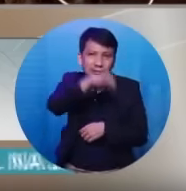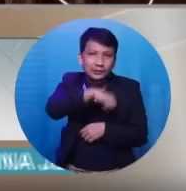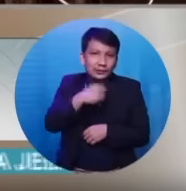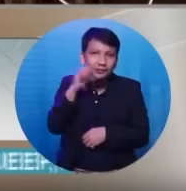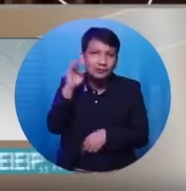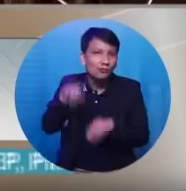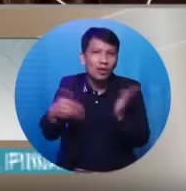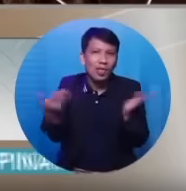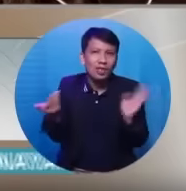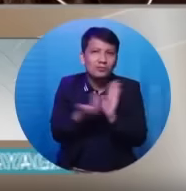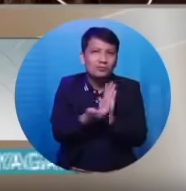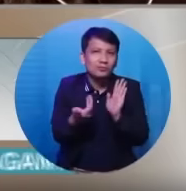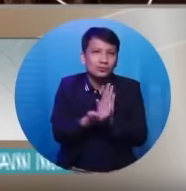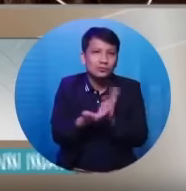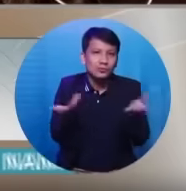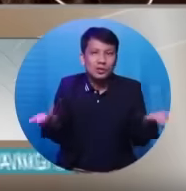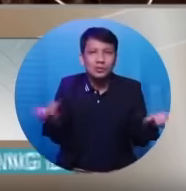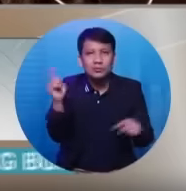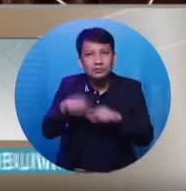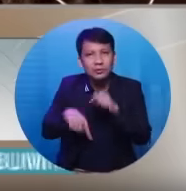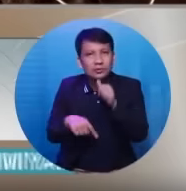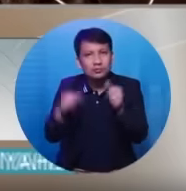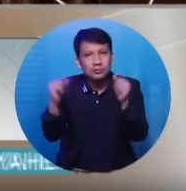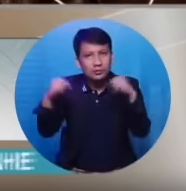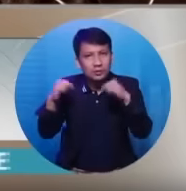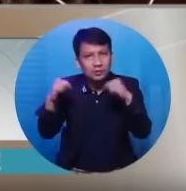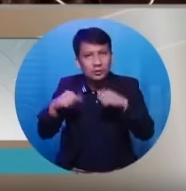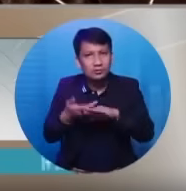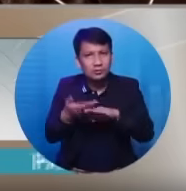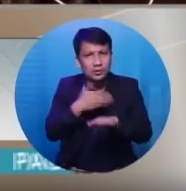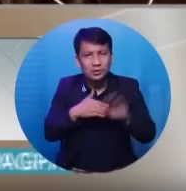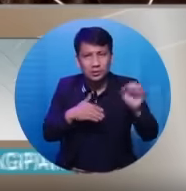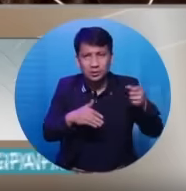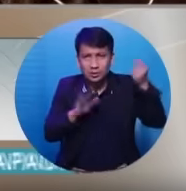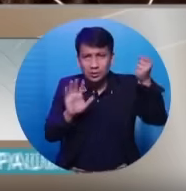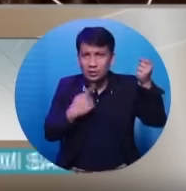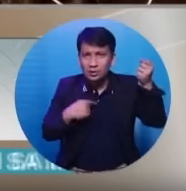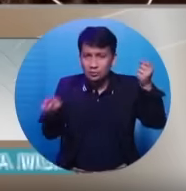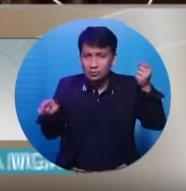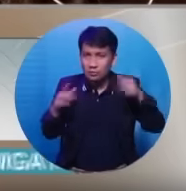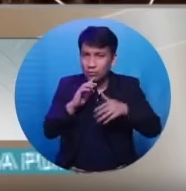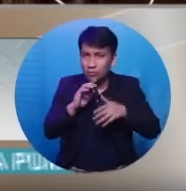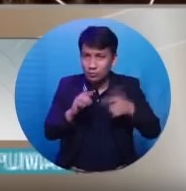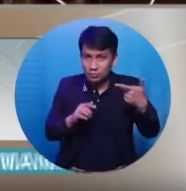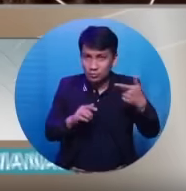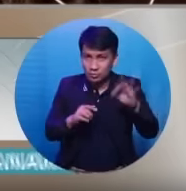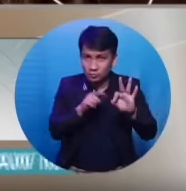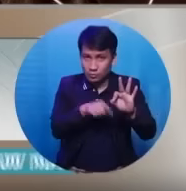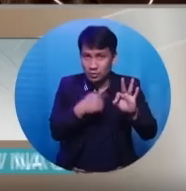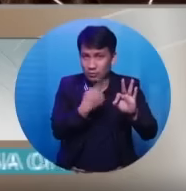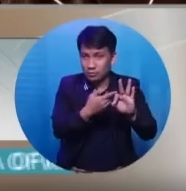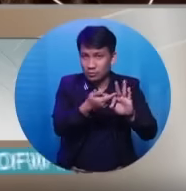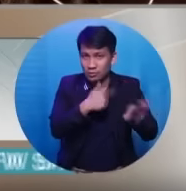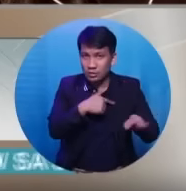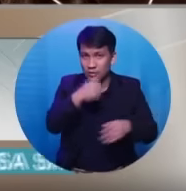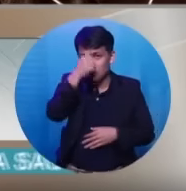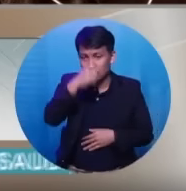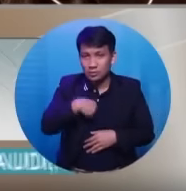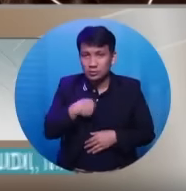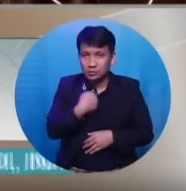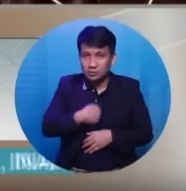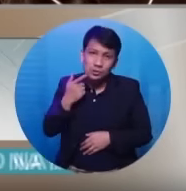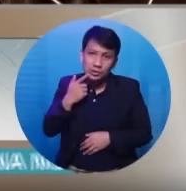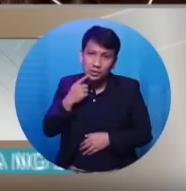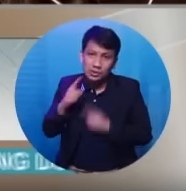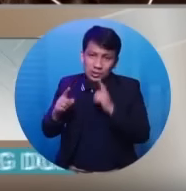ay tama, which you agreed nung sinabi ko sa iyo. Sir, sandali lang, sir. Kaya nga, sir, mismo yung girlfriend mo na mismo nagsabi, pagpasensya mo na, nag-usap